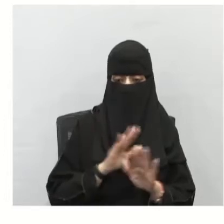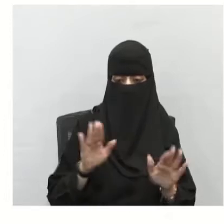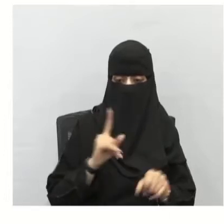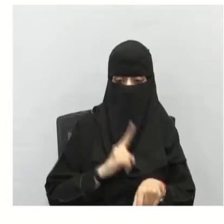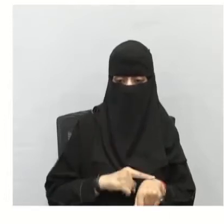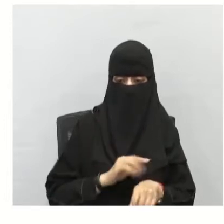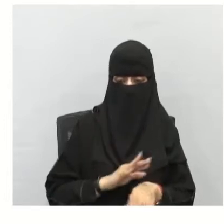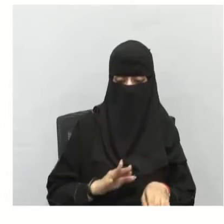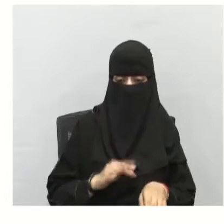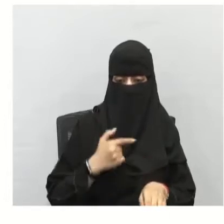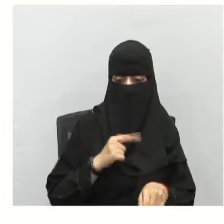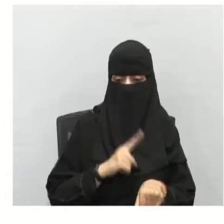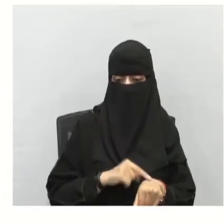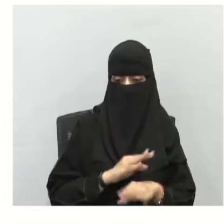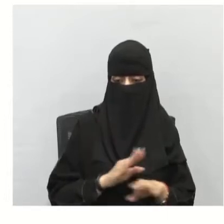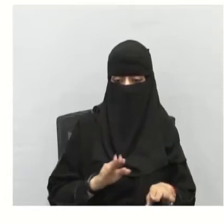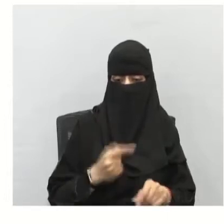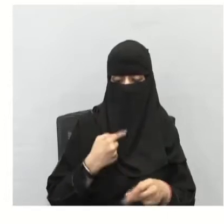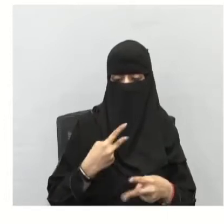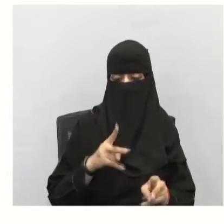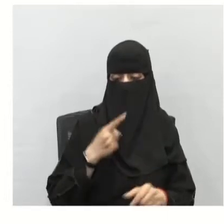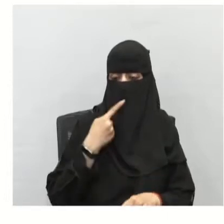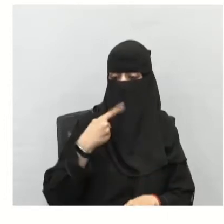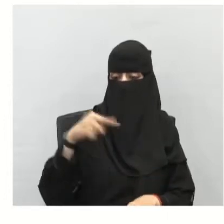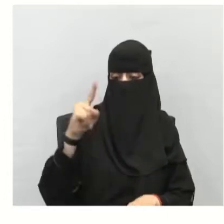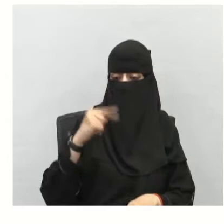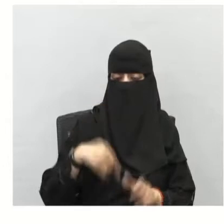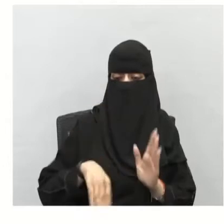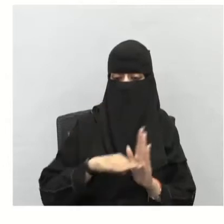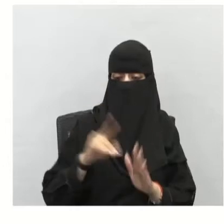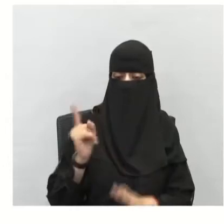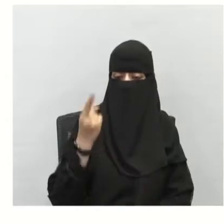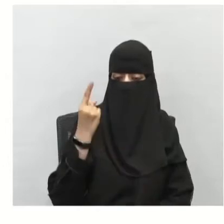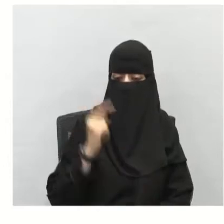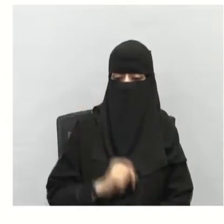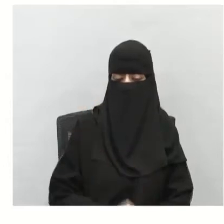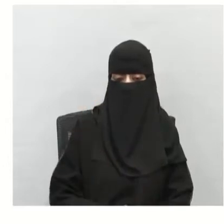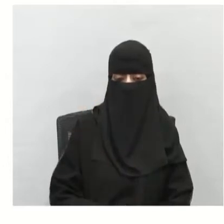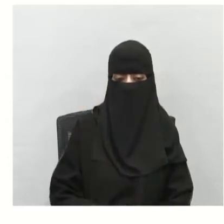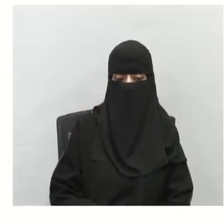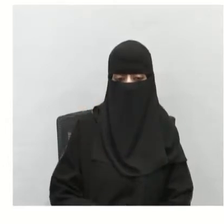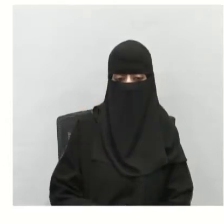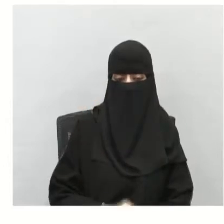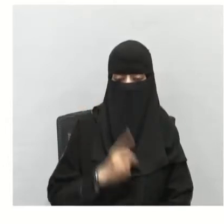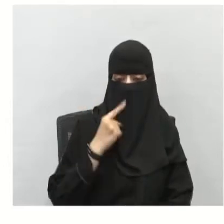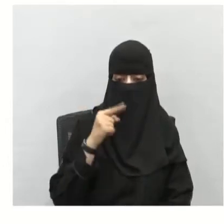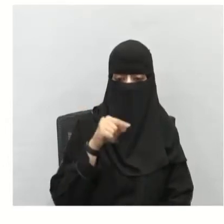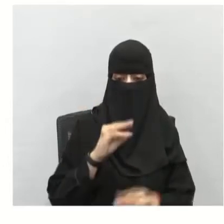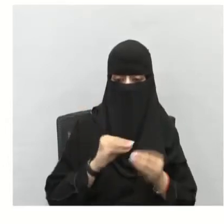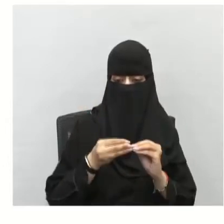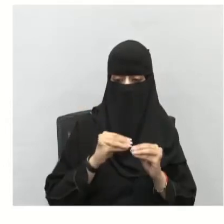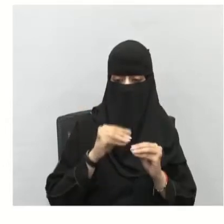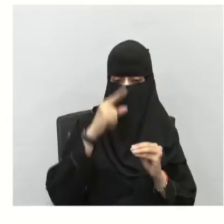انتهيتم؟ هل انتهيتم الآن؟ يلا نبدأ، بسم الله نبدأ الخطوة الأولى. يلا، سوف